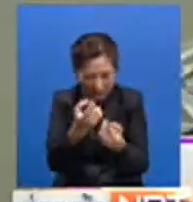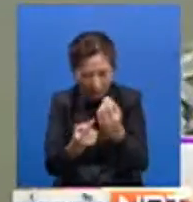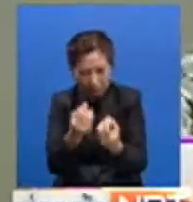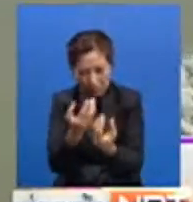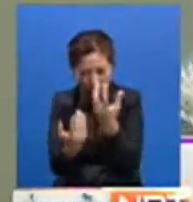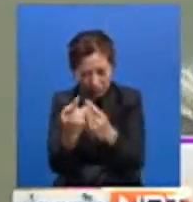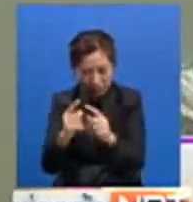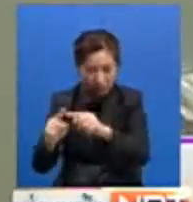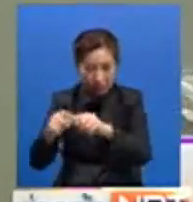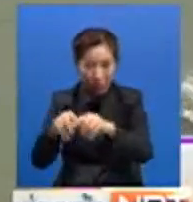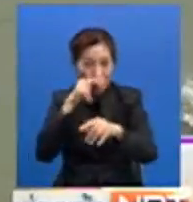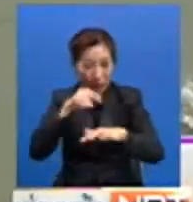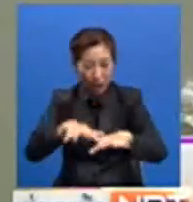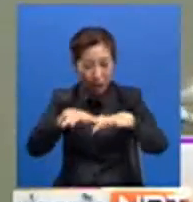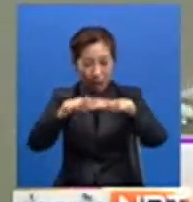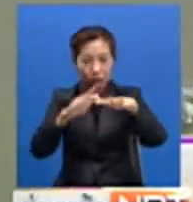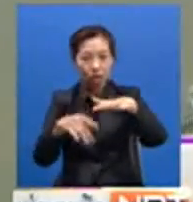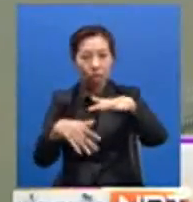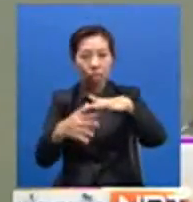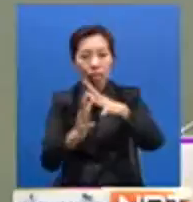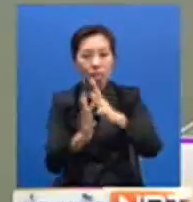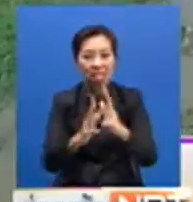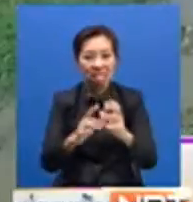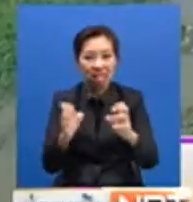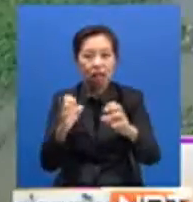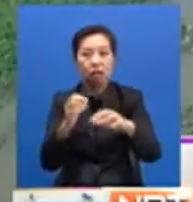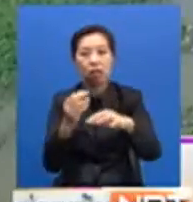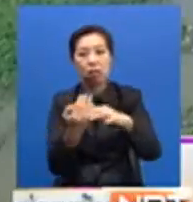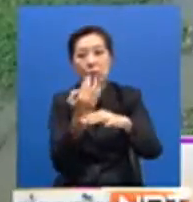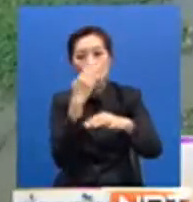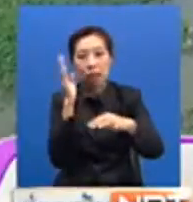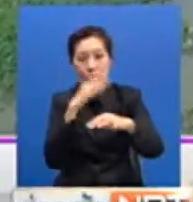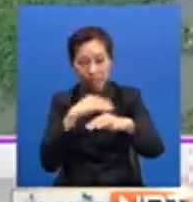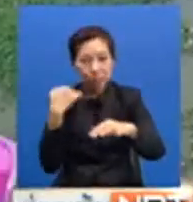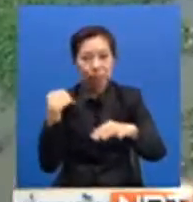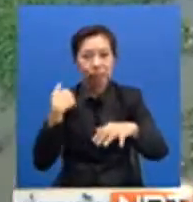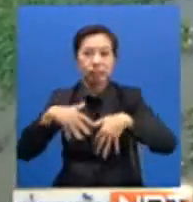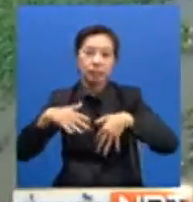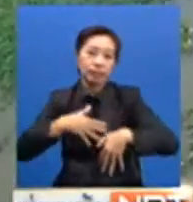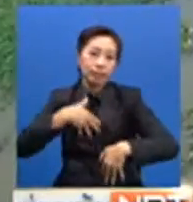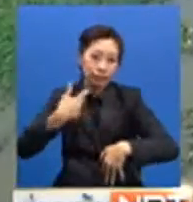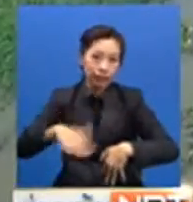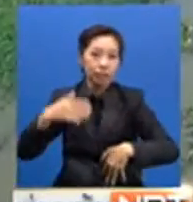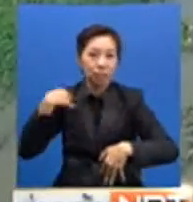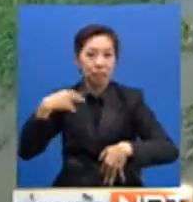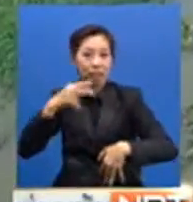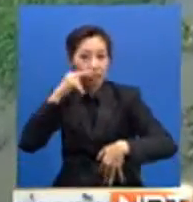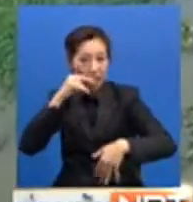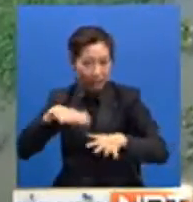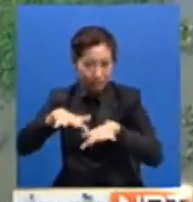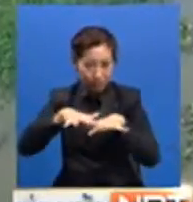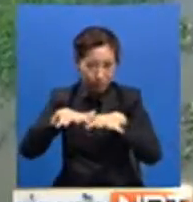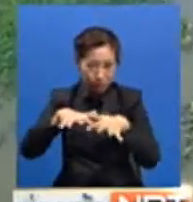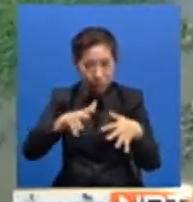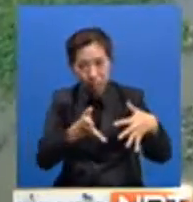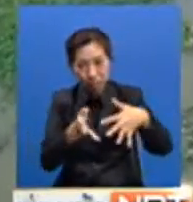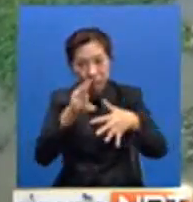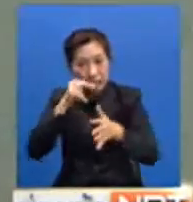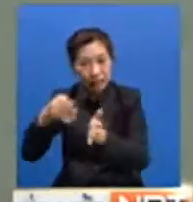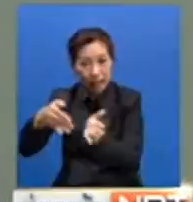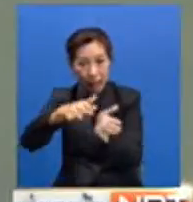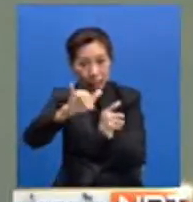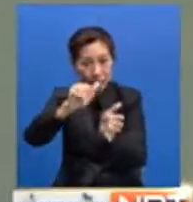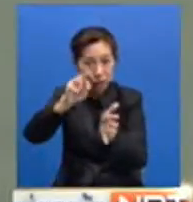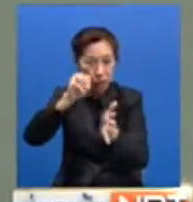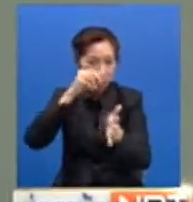มากโดยปริมาณนำบางส่วน ขาไหผ่าน คลองบางแ้วลงสู่แ่น้ำยมบริเวณชุมชนปากลองเขตเทศบาลตะบนบางละ